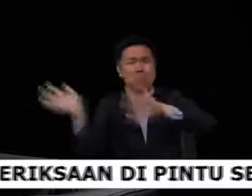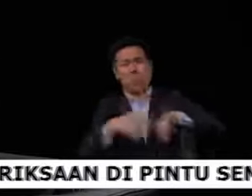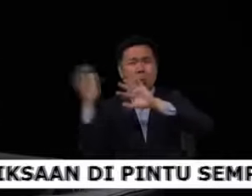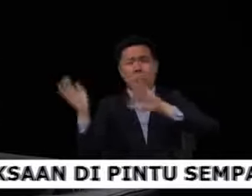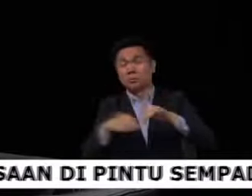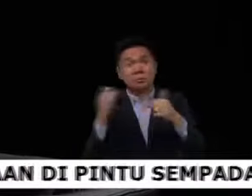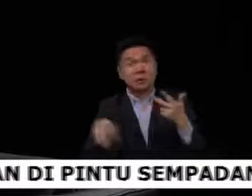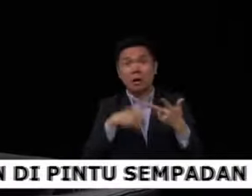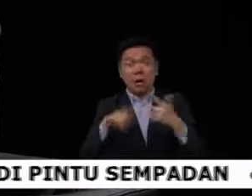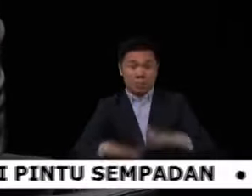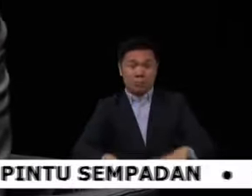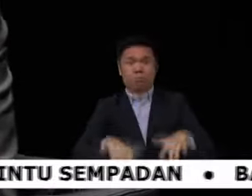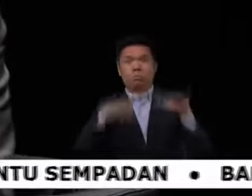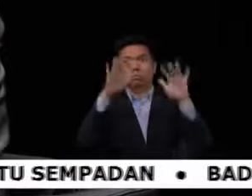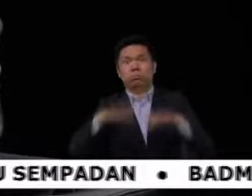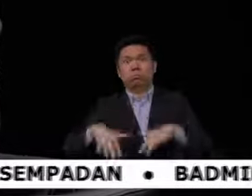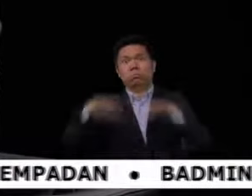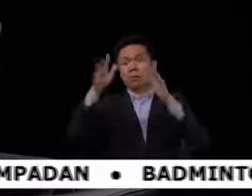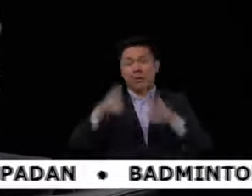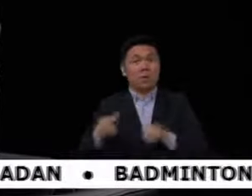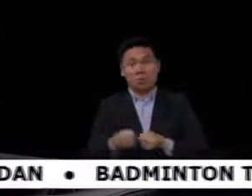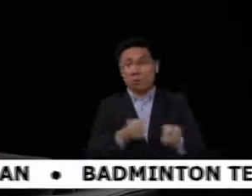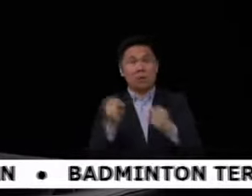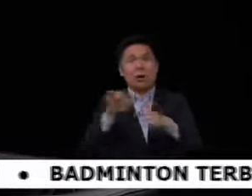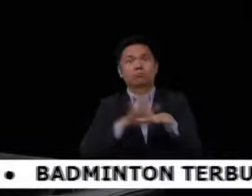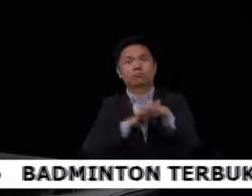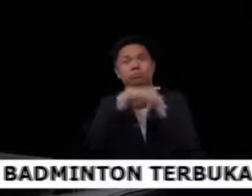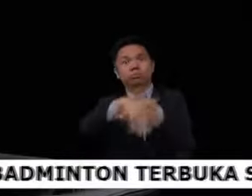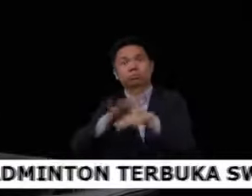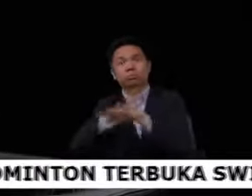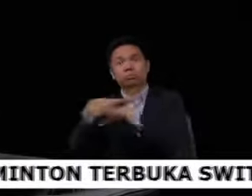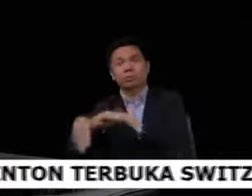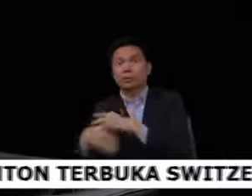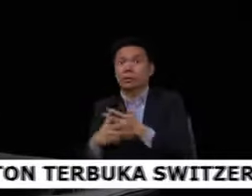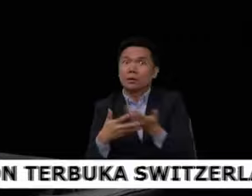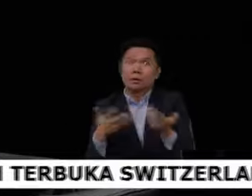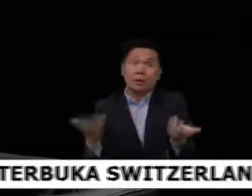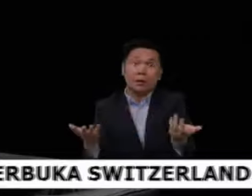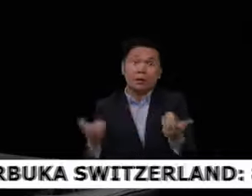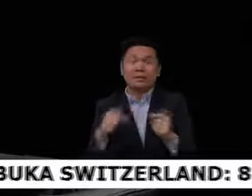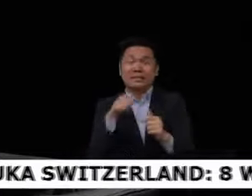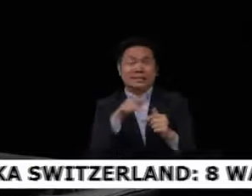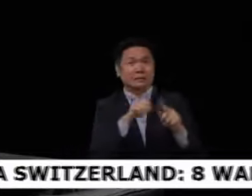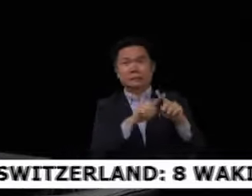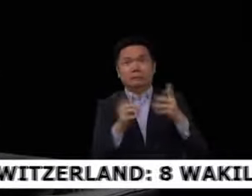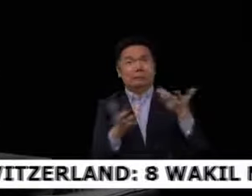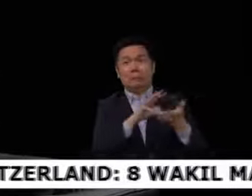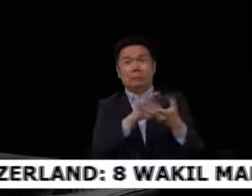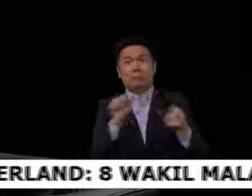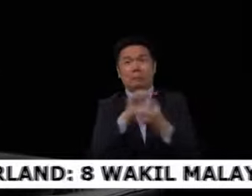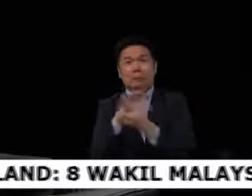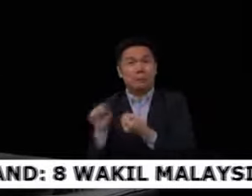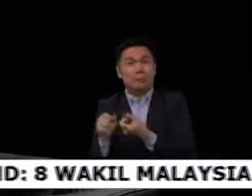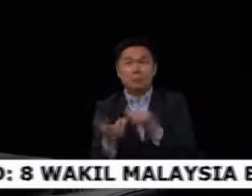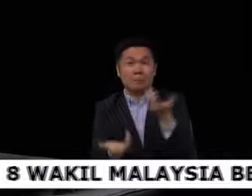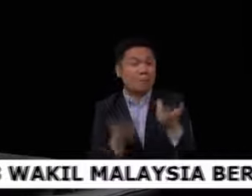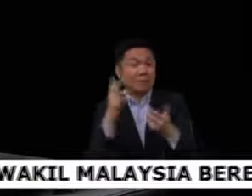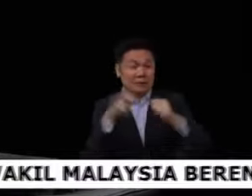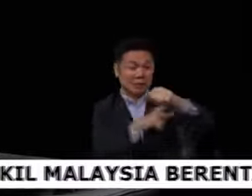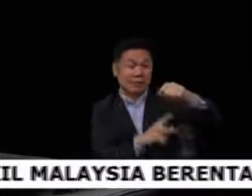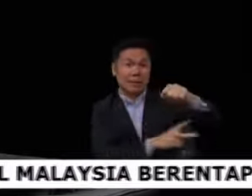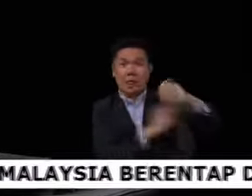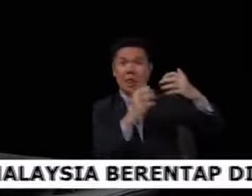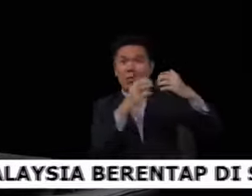makin kuat waihatu Sungai lembah Sungai makin terasa sebagainya kemungkinan pelaku bencana kerusakan jembatan